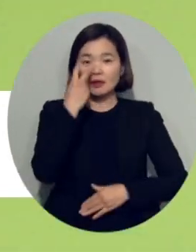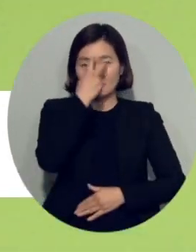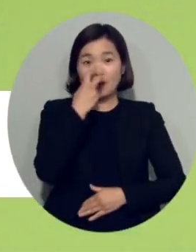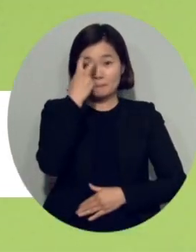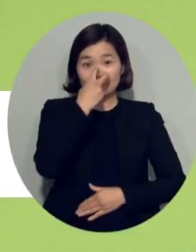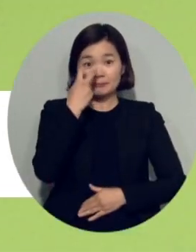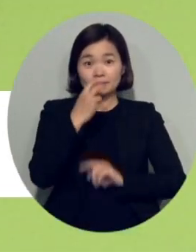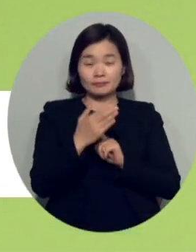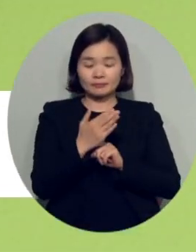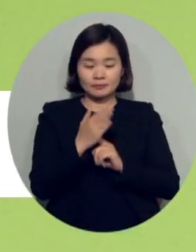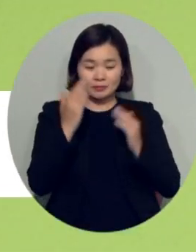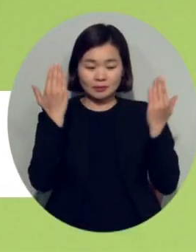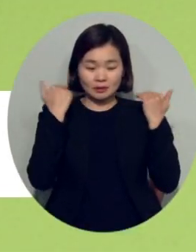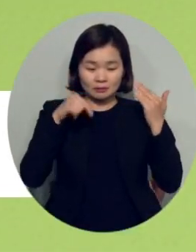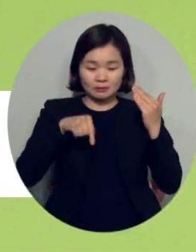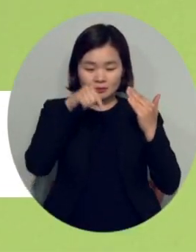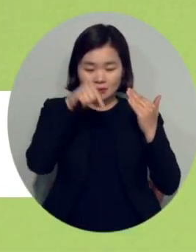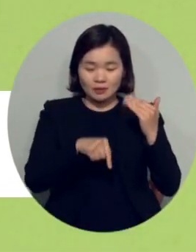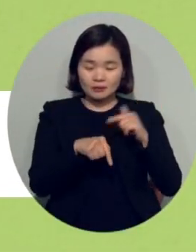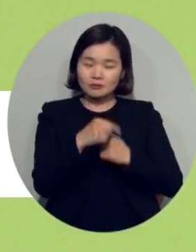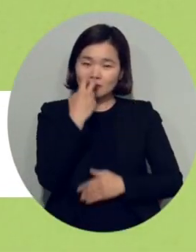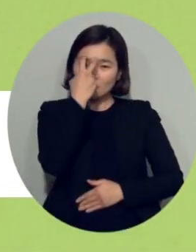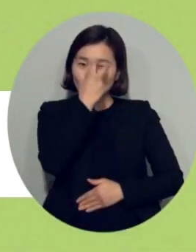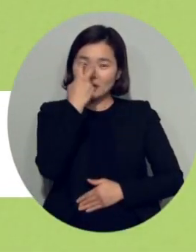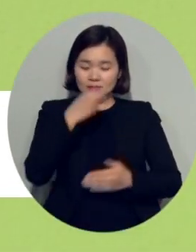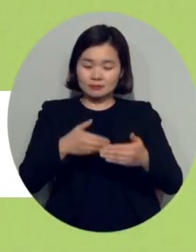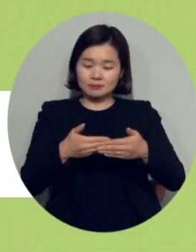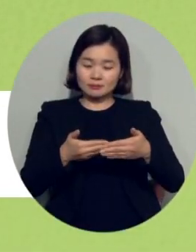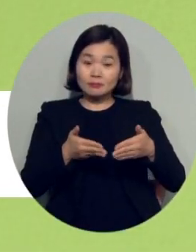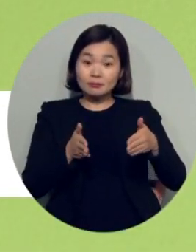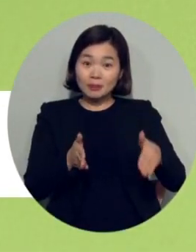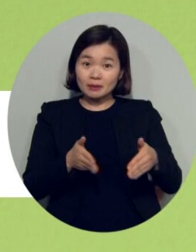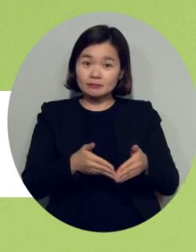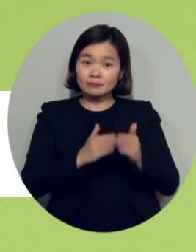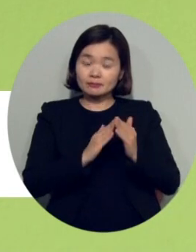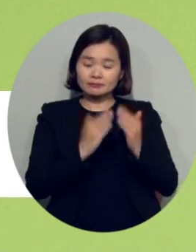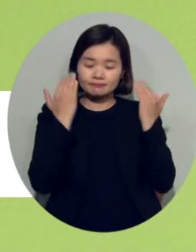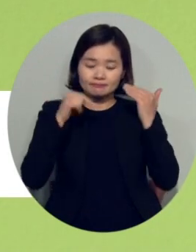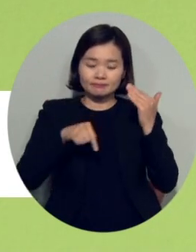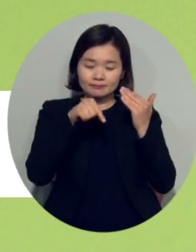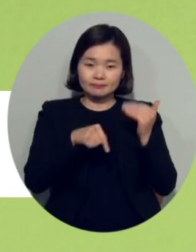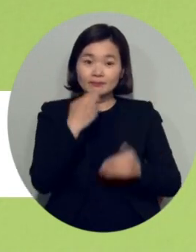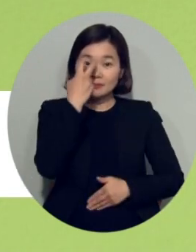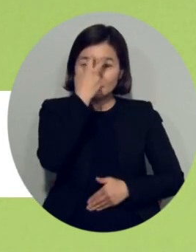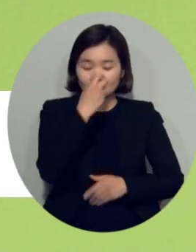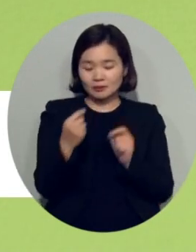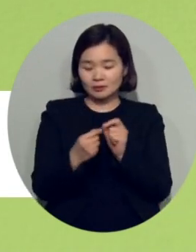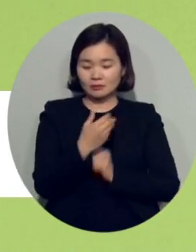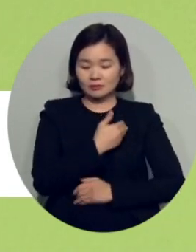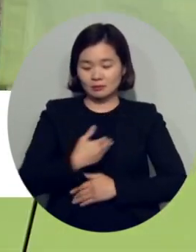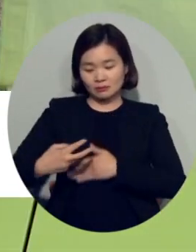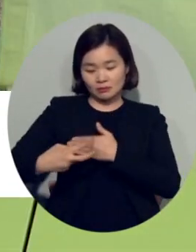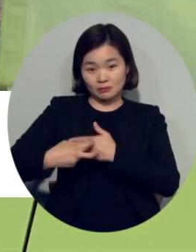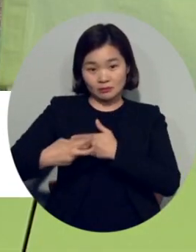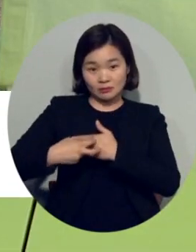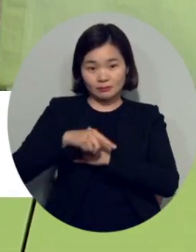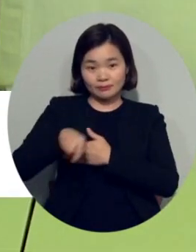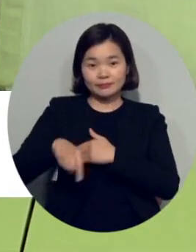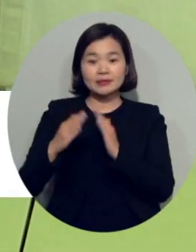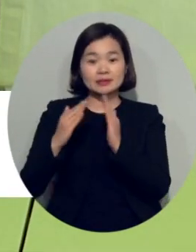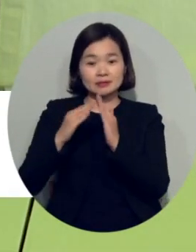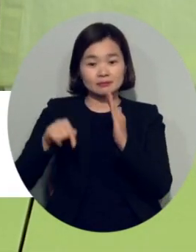합니다. 학교 안에 일시적 관찰실을 만들어 학교에서 검사하거나 가까운 보건소나 병의원, 가정